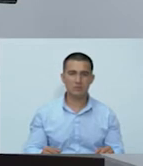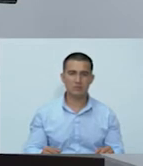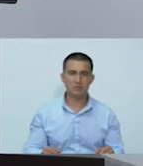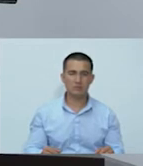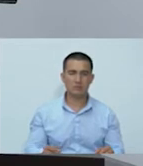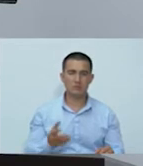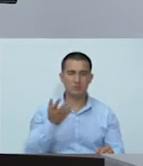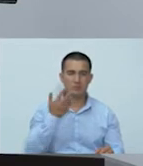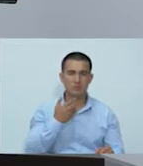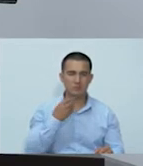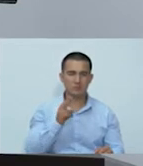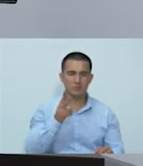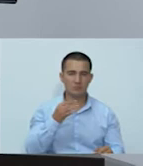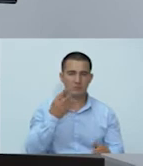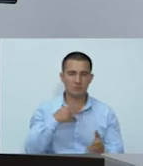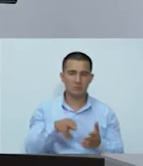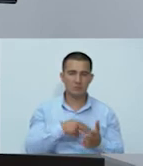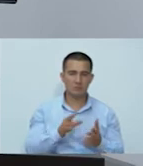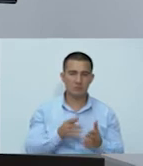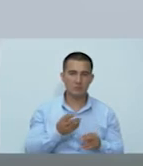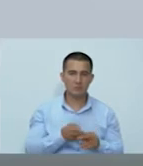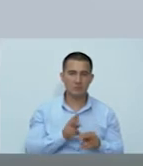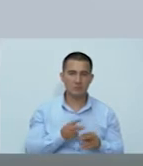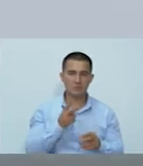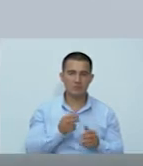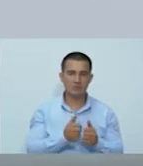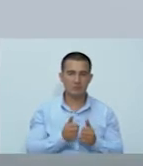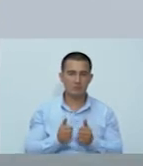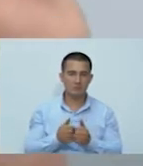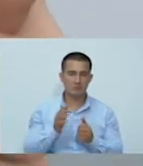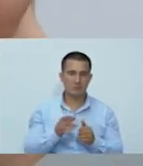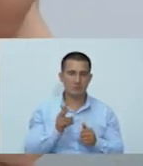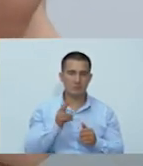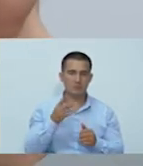Yelim surganda ikki yoniga chiqib ketib qolmasin ortiqcha yelim.